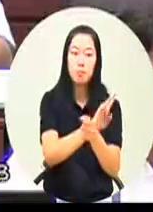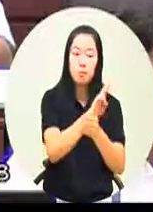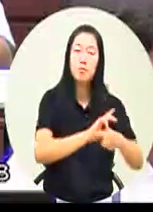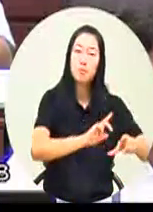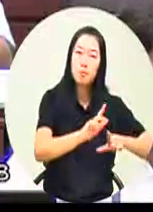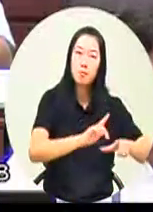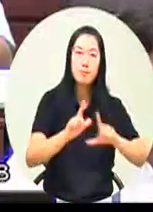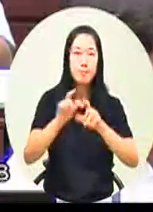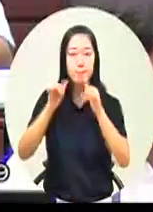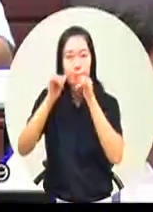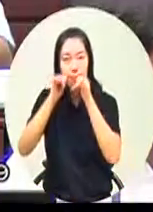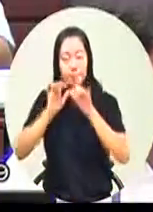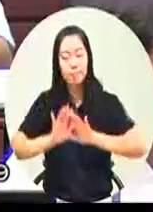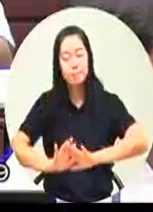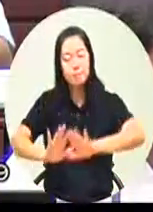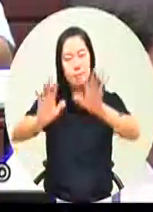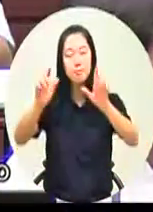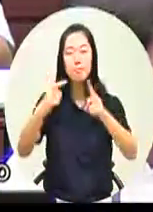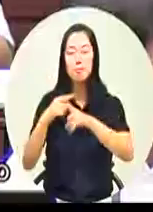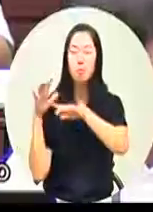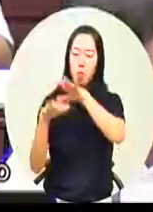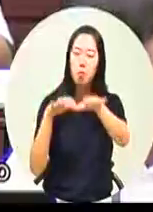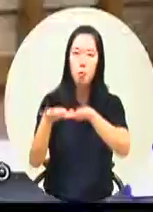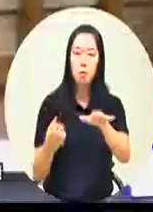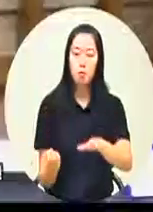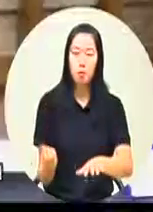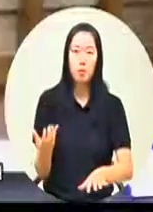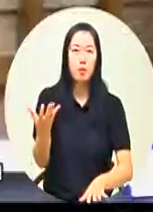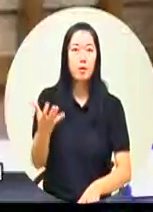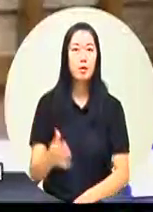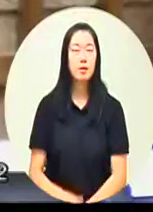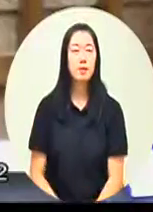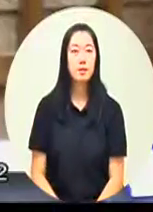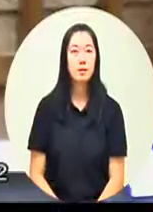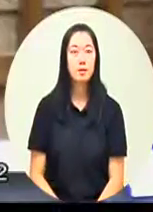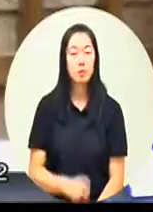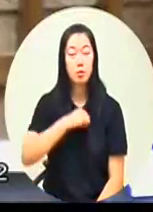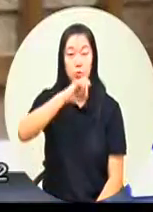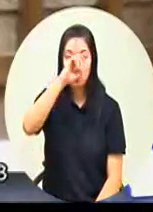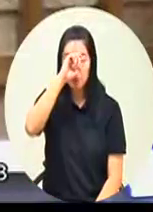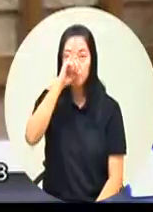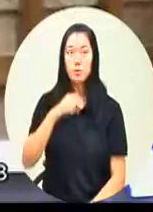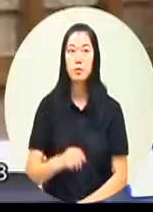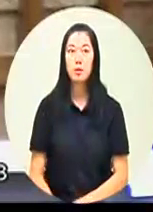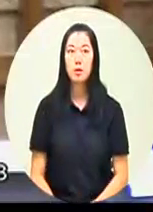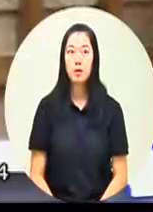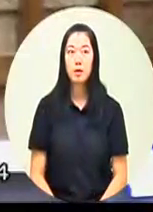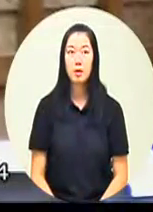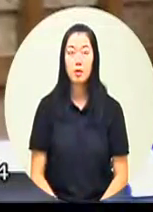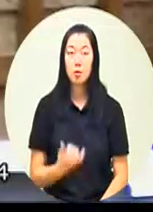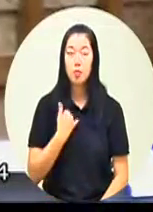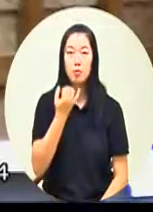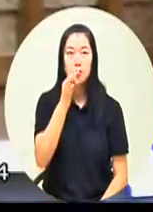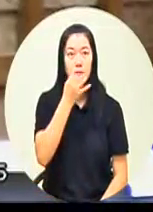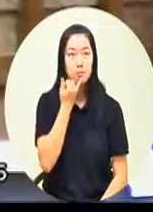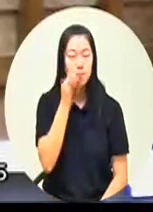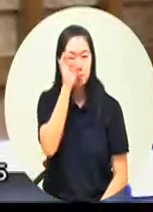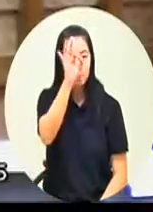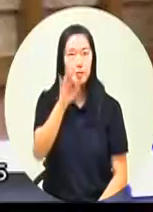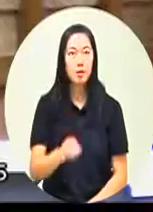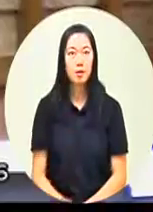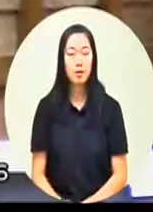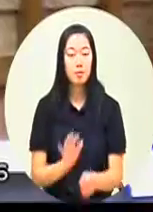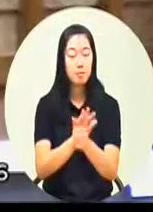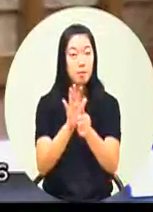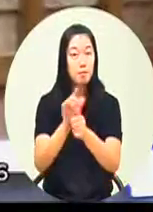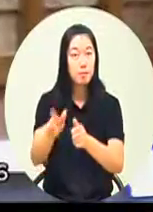光。 好，谢 谢，谢谢。 我也希望在近期呢，或是未来哈，每一段时间呢，我都能看到我们观光局呢对